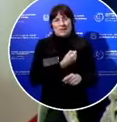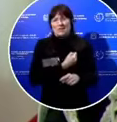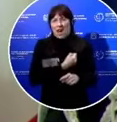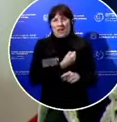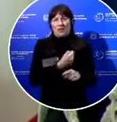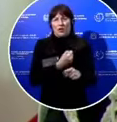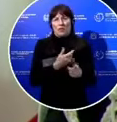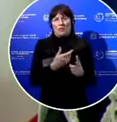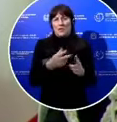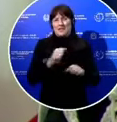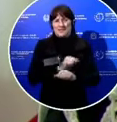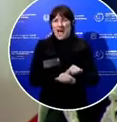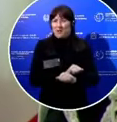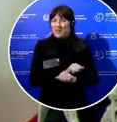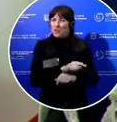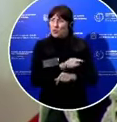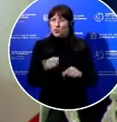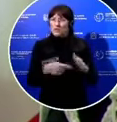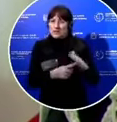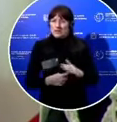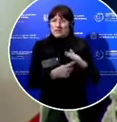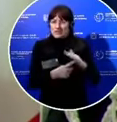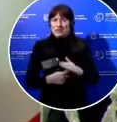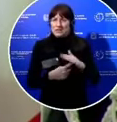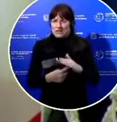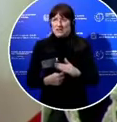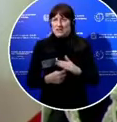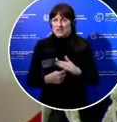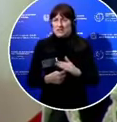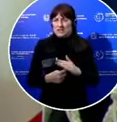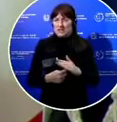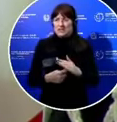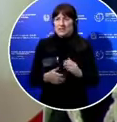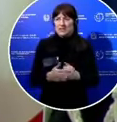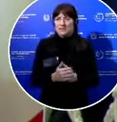poveri, verso pratiche ad alto rischio di vita.